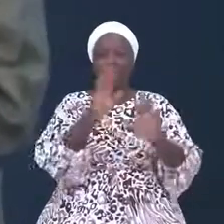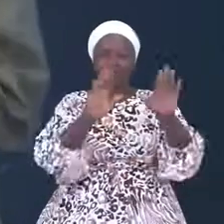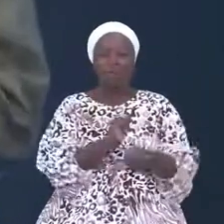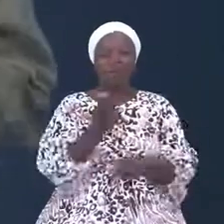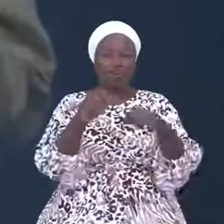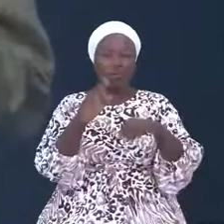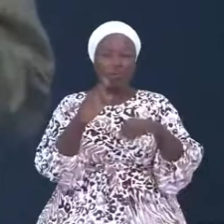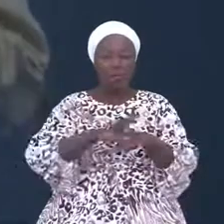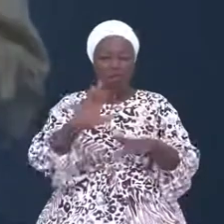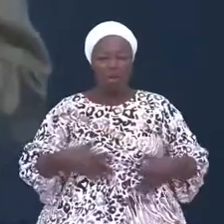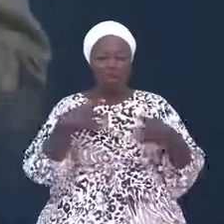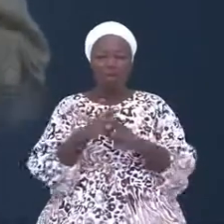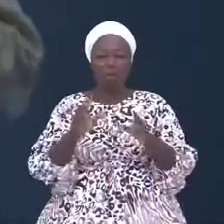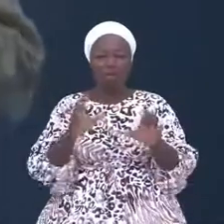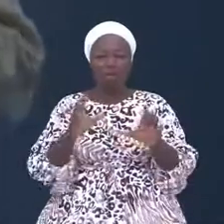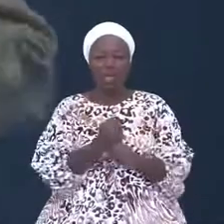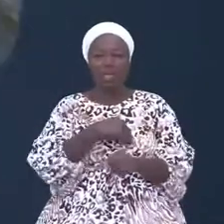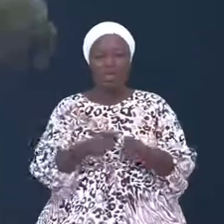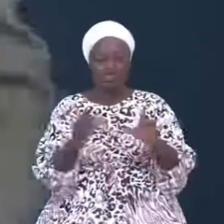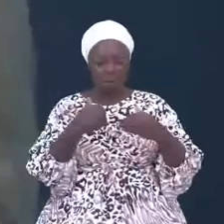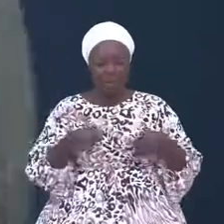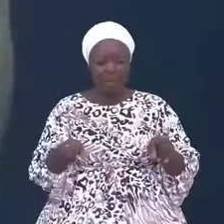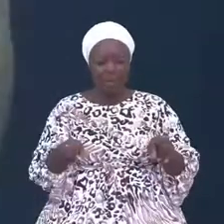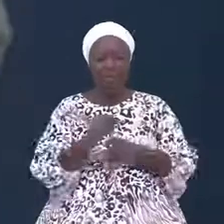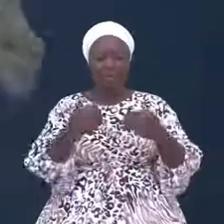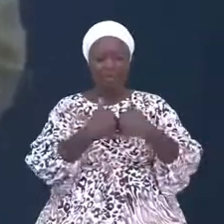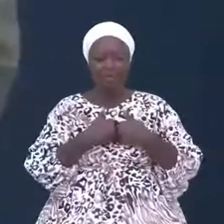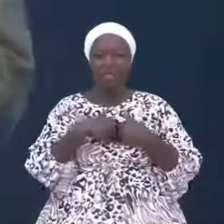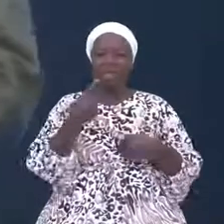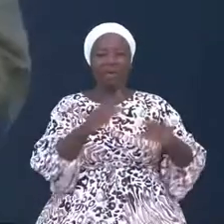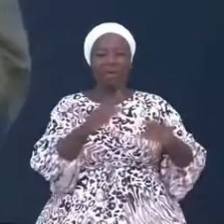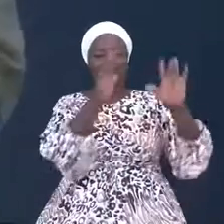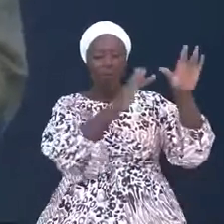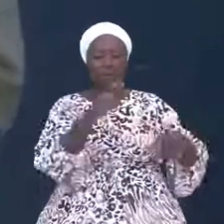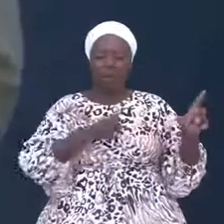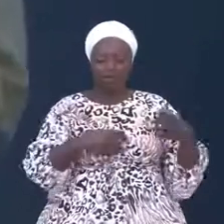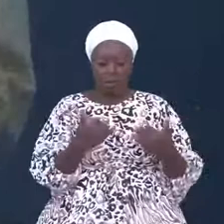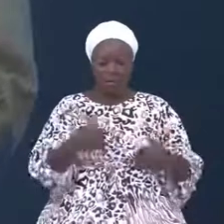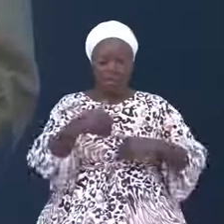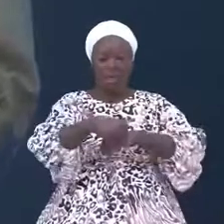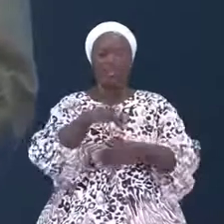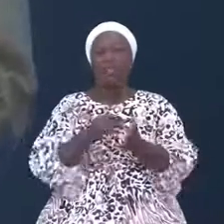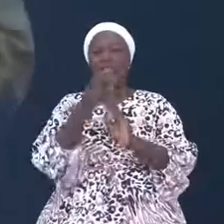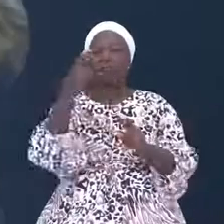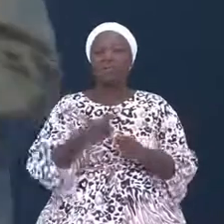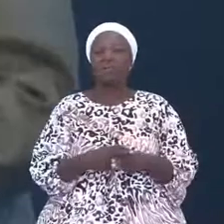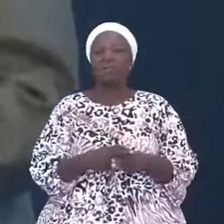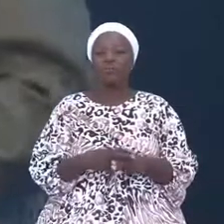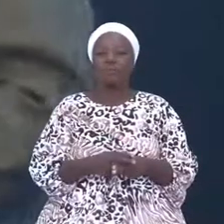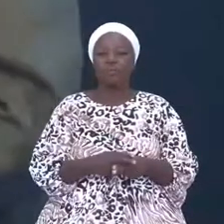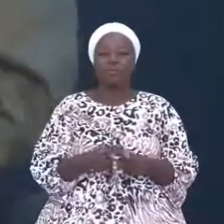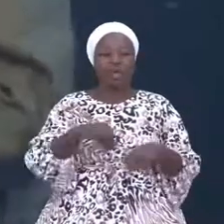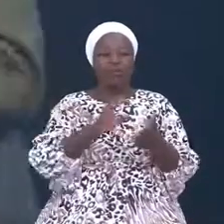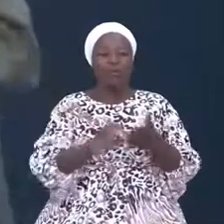comme les miracles les ont suivis, les miracles vous parviendront aussi comme vous obtenez et possédez la